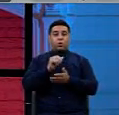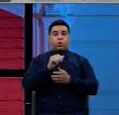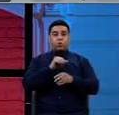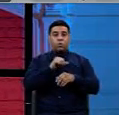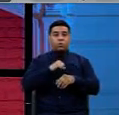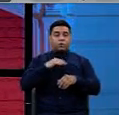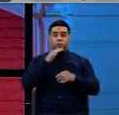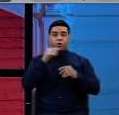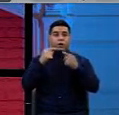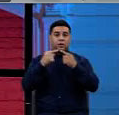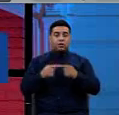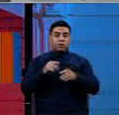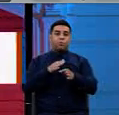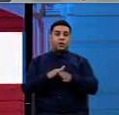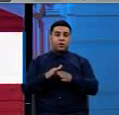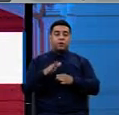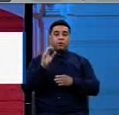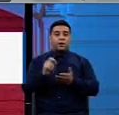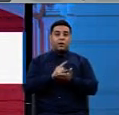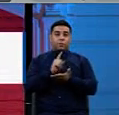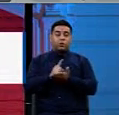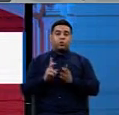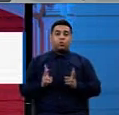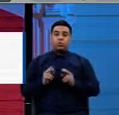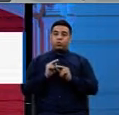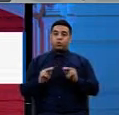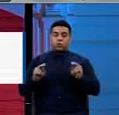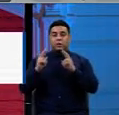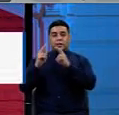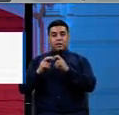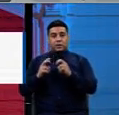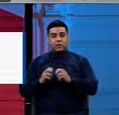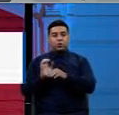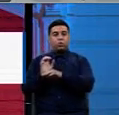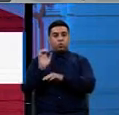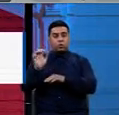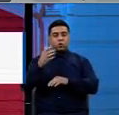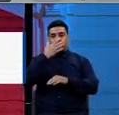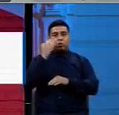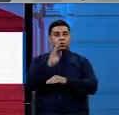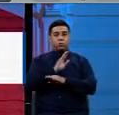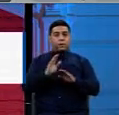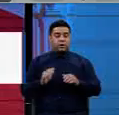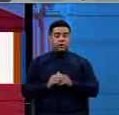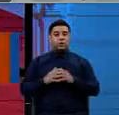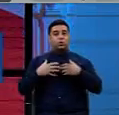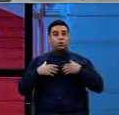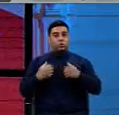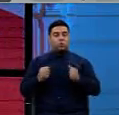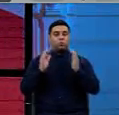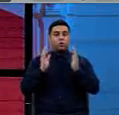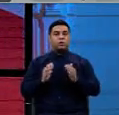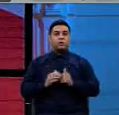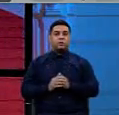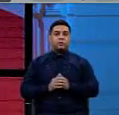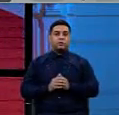o'z vaqtida bajaring. Va albatta, ustozingizga tekshirtirish uchun yuborishni unutmang. Sog'